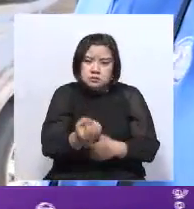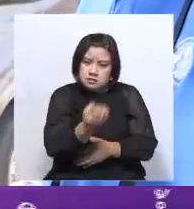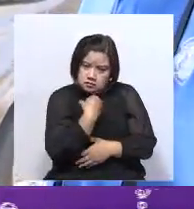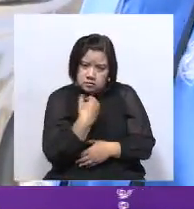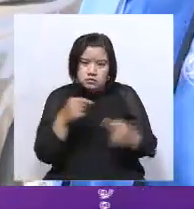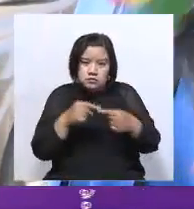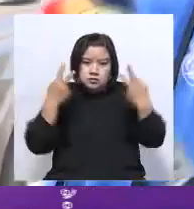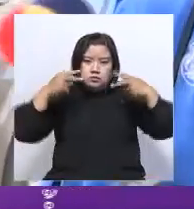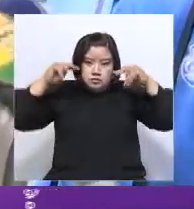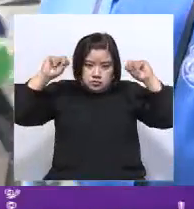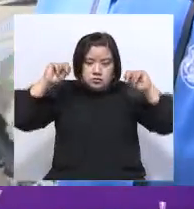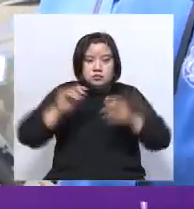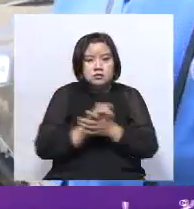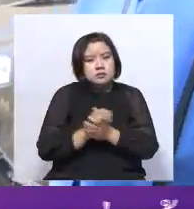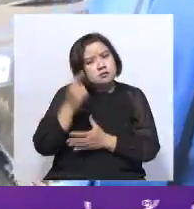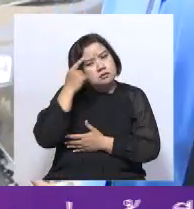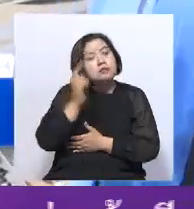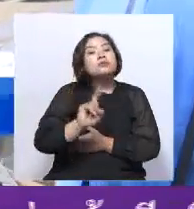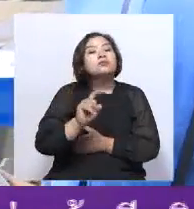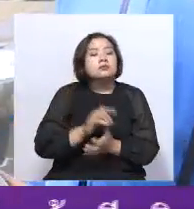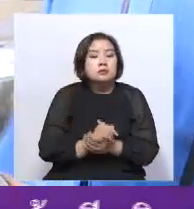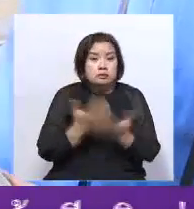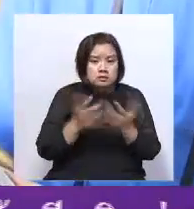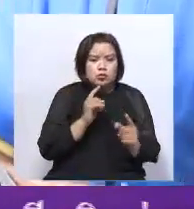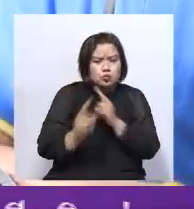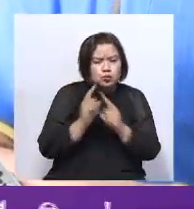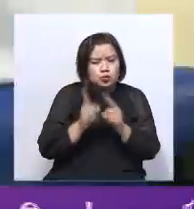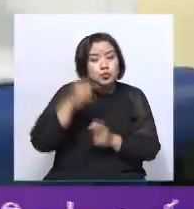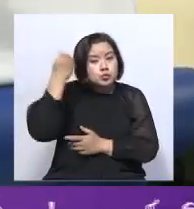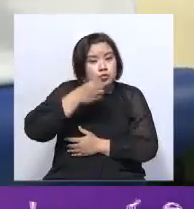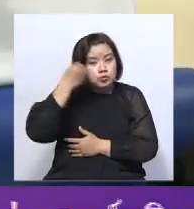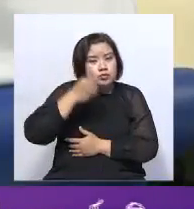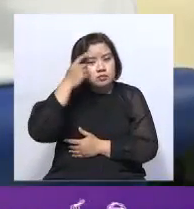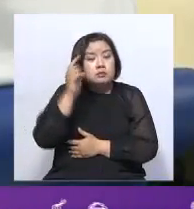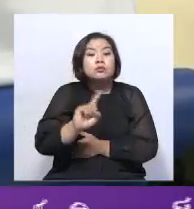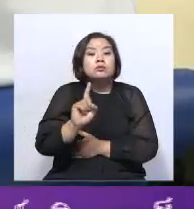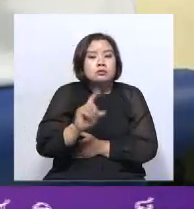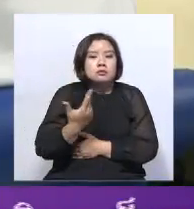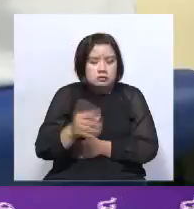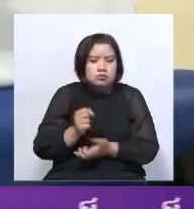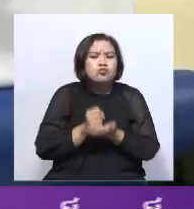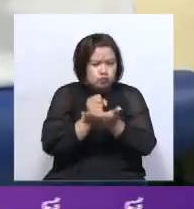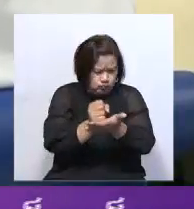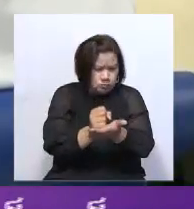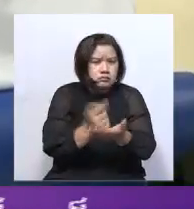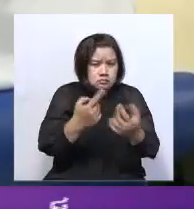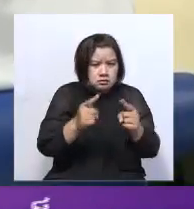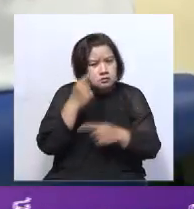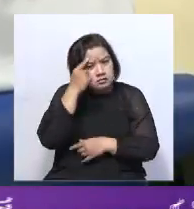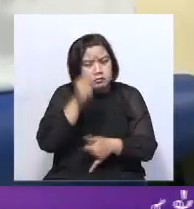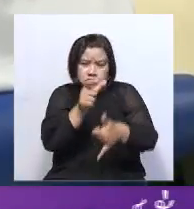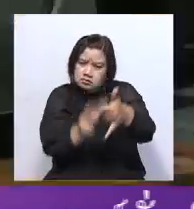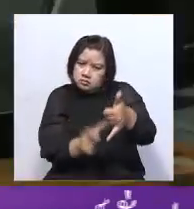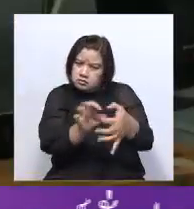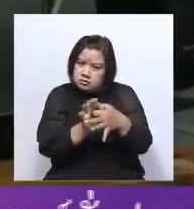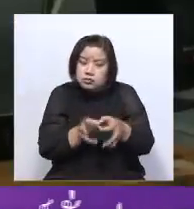อมาโดยเห็นว่าประเด็นดังกล่าวได้มีการพูดคุยในหลายครั้งและเห็นควรที่จะให้การช่วยเหลือแต่จะต้องมีการพิจารณ